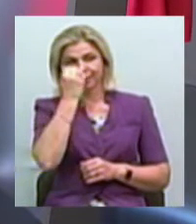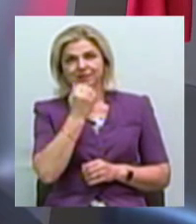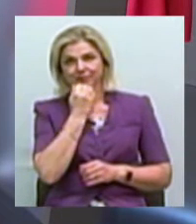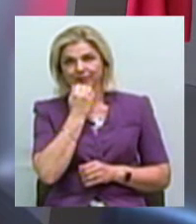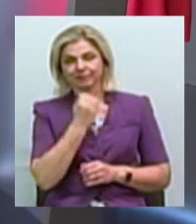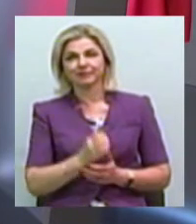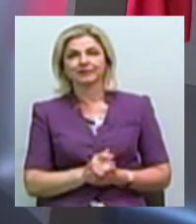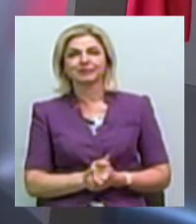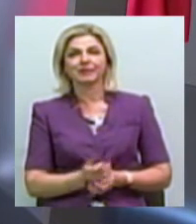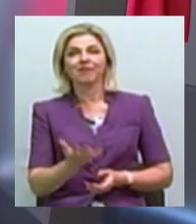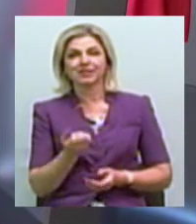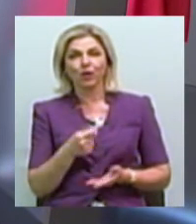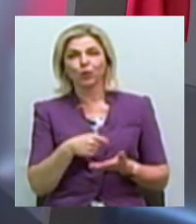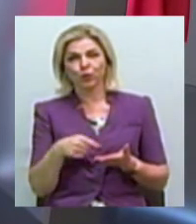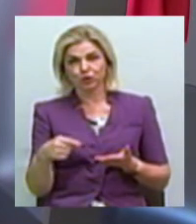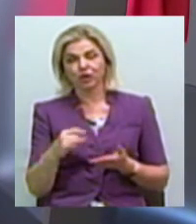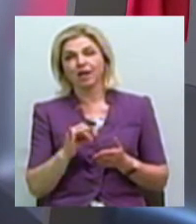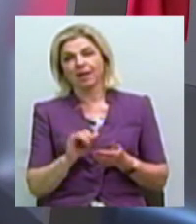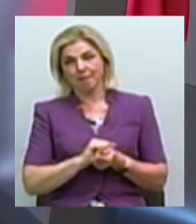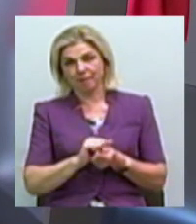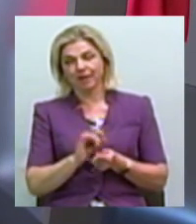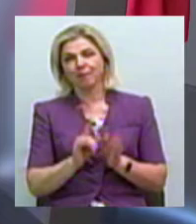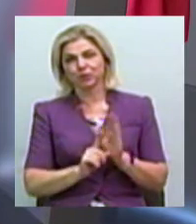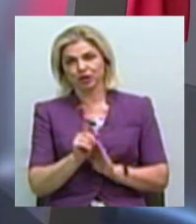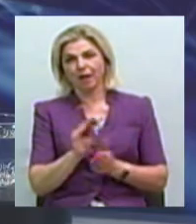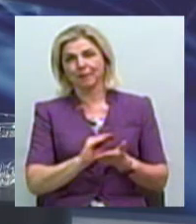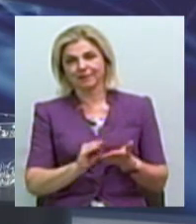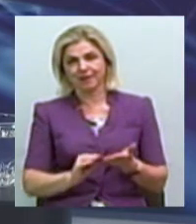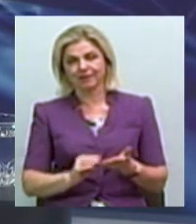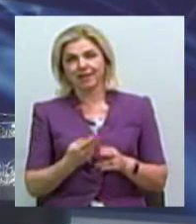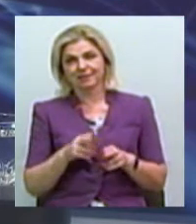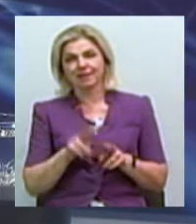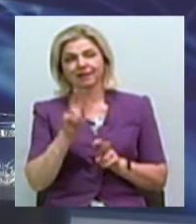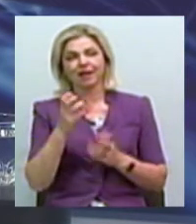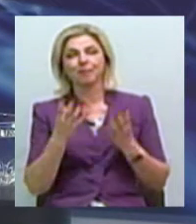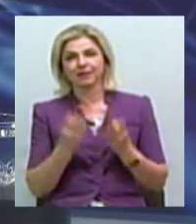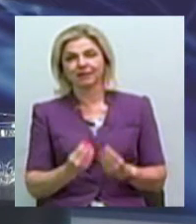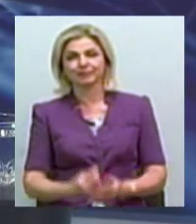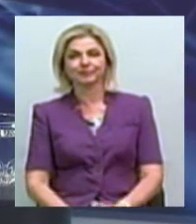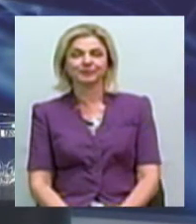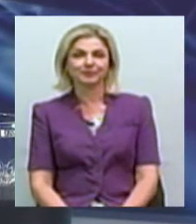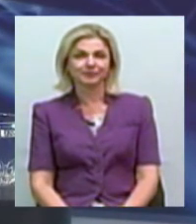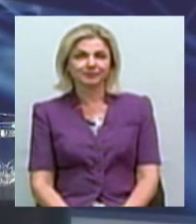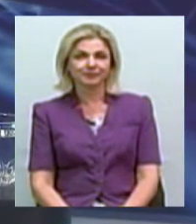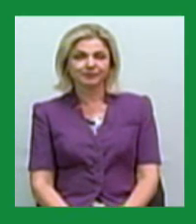друзі, беремо ручку, папір і починаємо писати. Це була тема дня. На все добре.